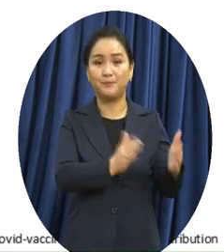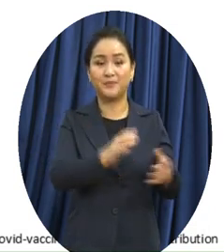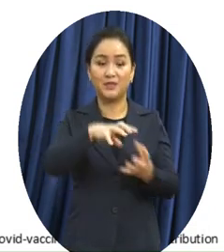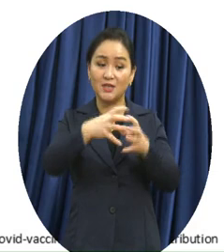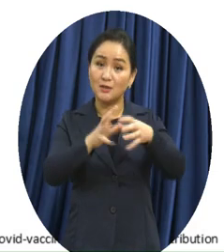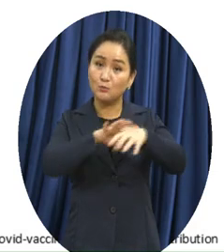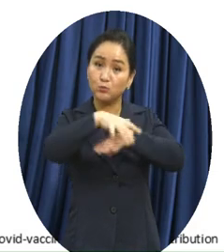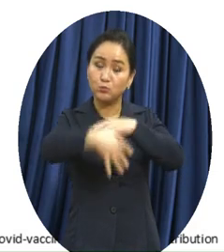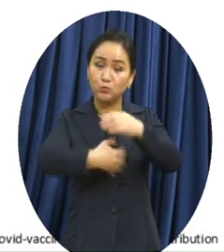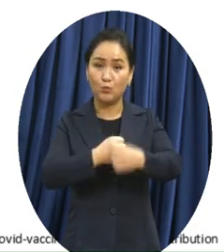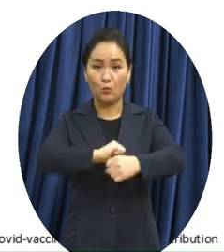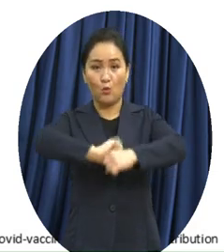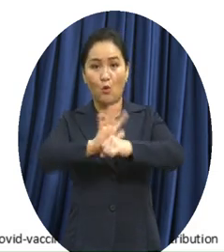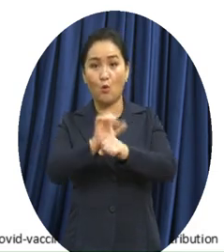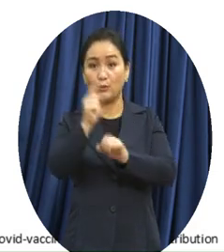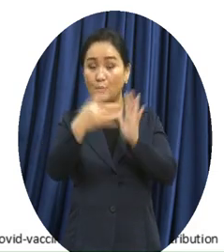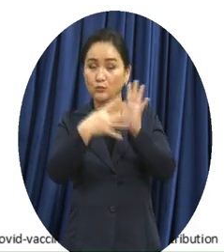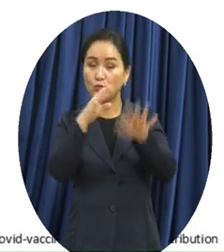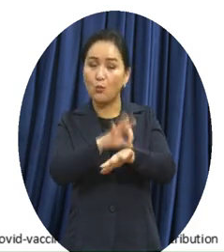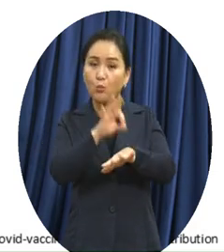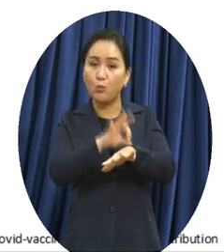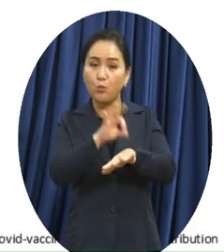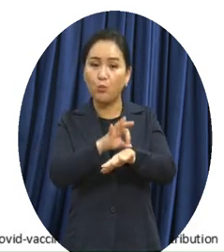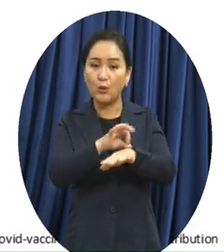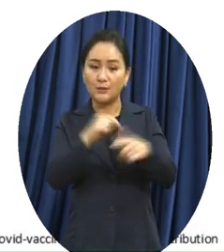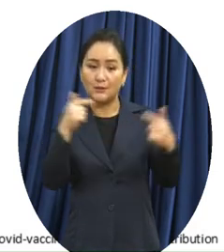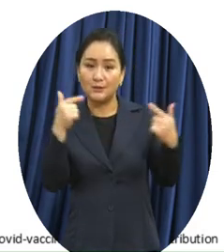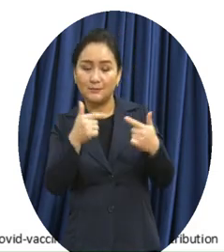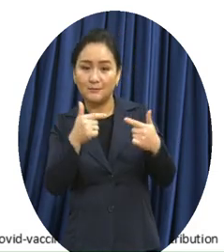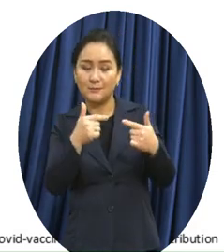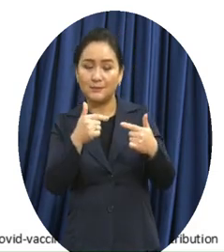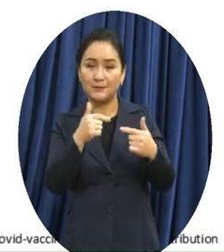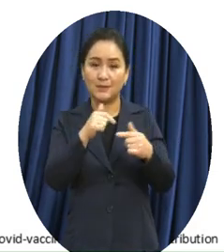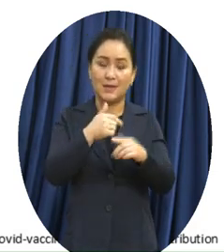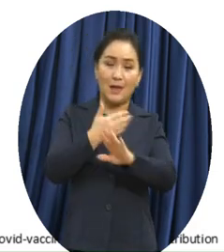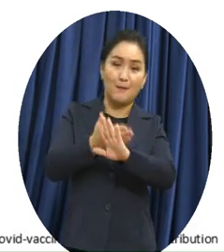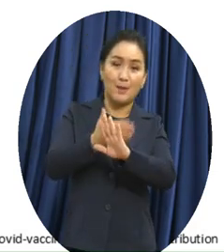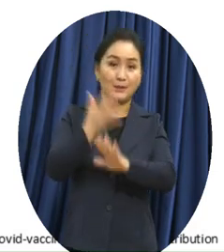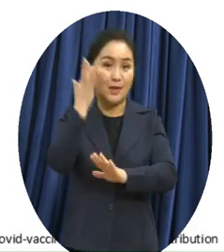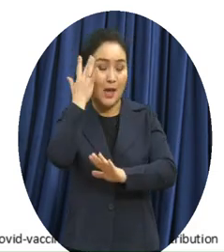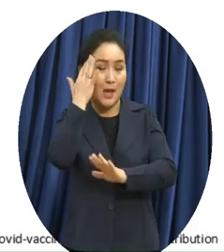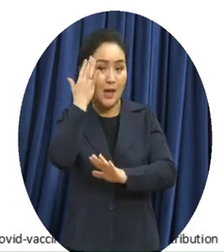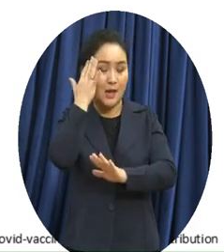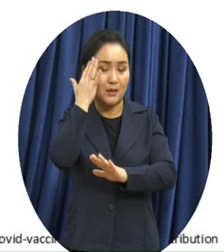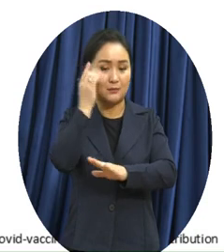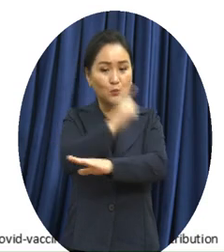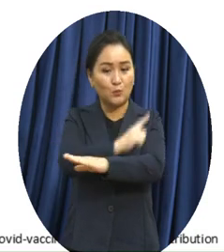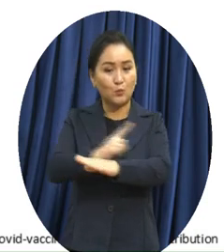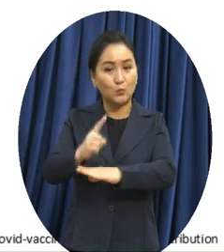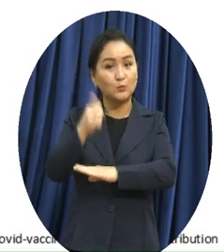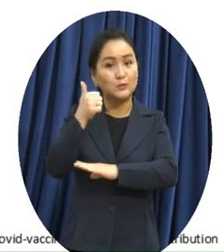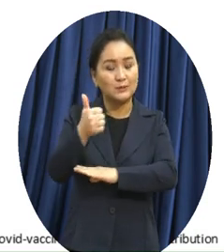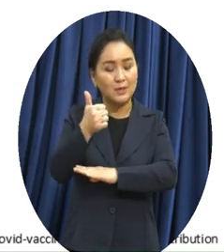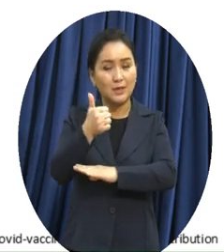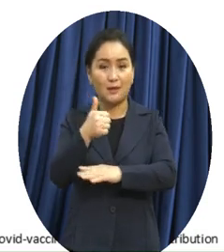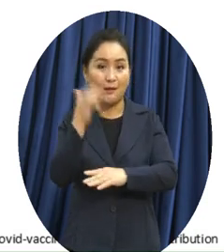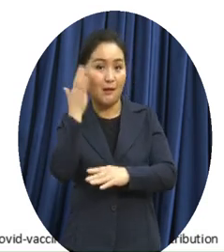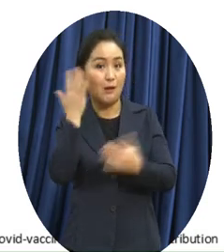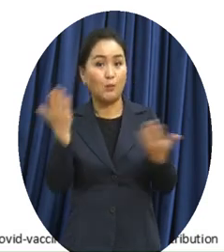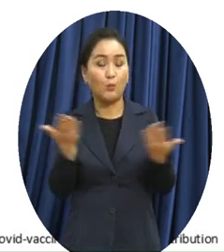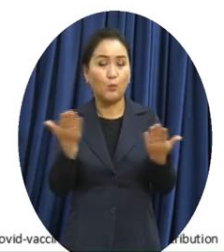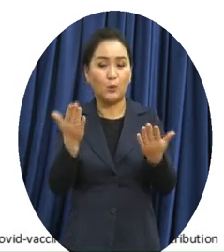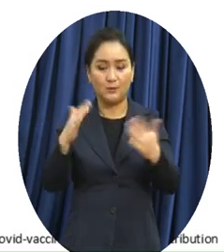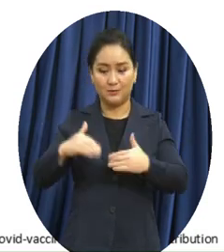дахинд коронавирустэй тэмцэх сэргийлэх арга хэмжээнд сүүлийн үед нэлийн одоо үр дүнтэй тооцогдож авч байгаа арга хэмжээ